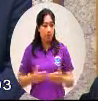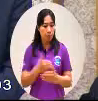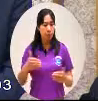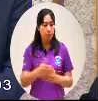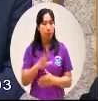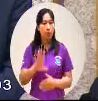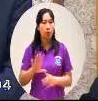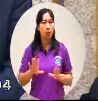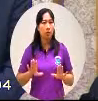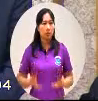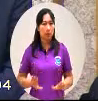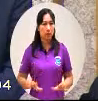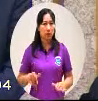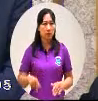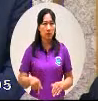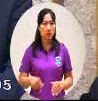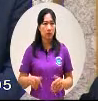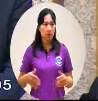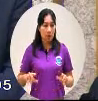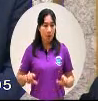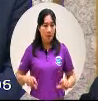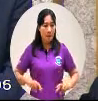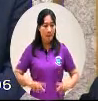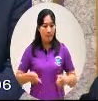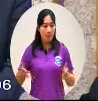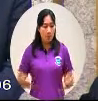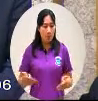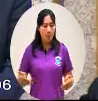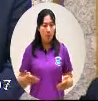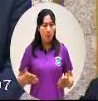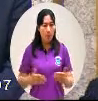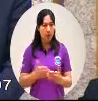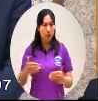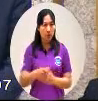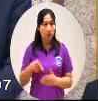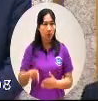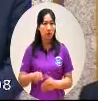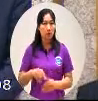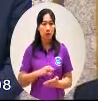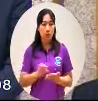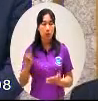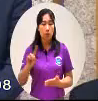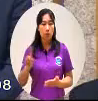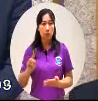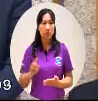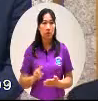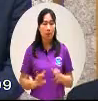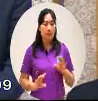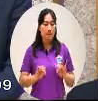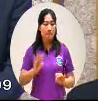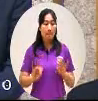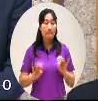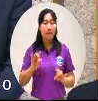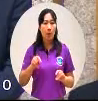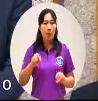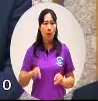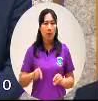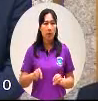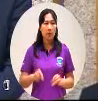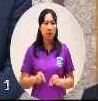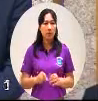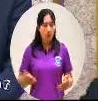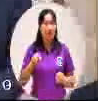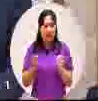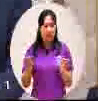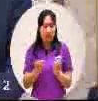目前为止呢，抢通的部分呢，它有些部分都是用这个水泥航管来做一些临时的通行设施。那我们也